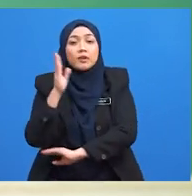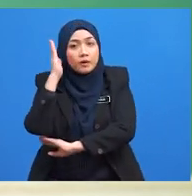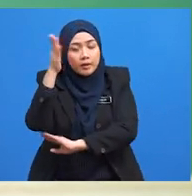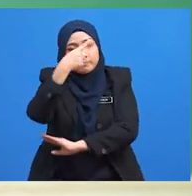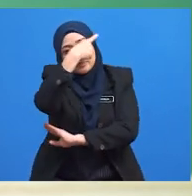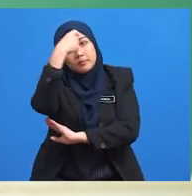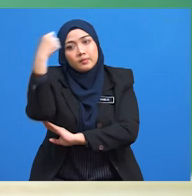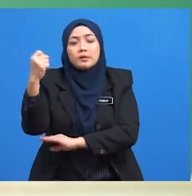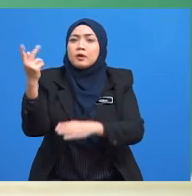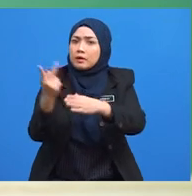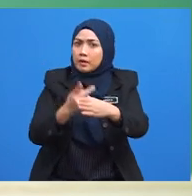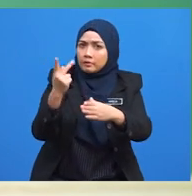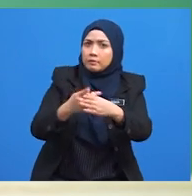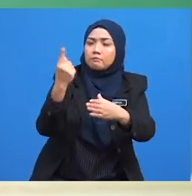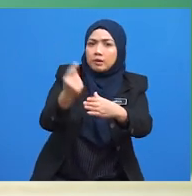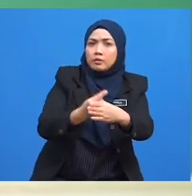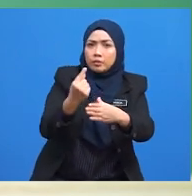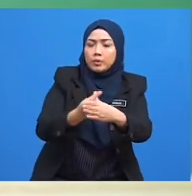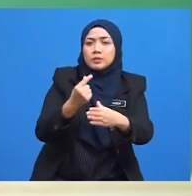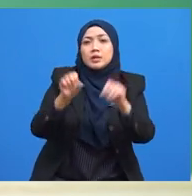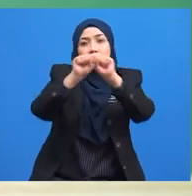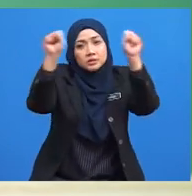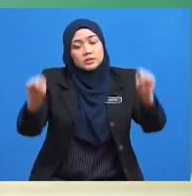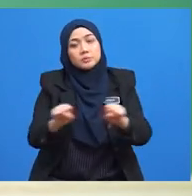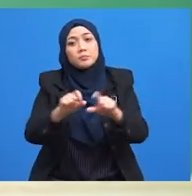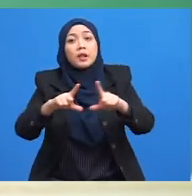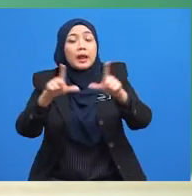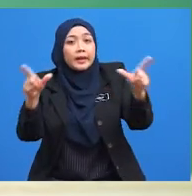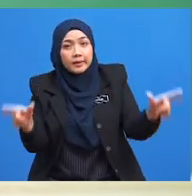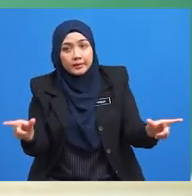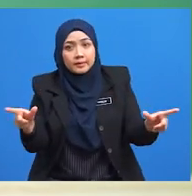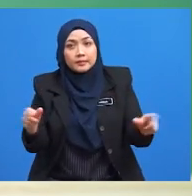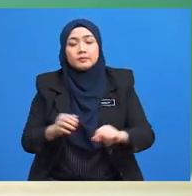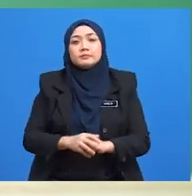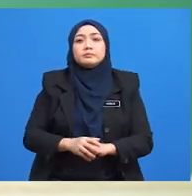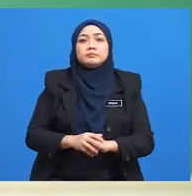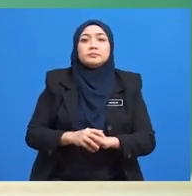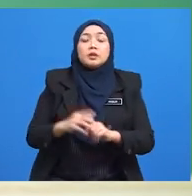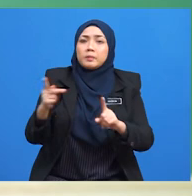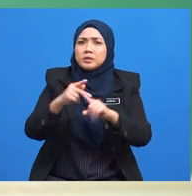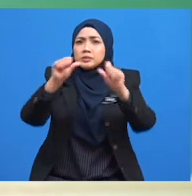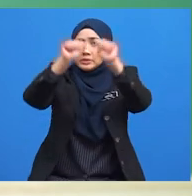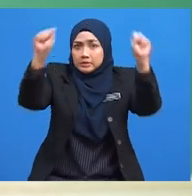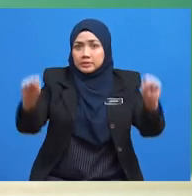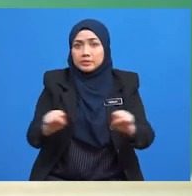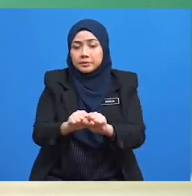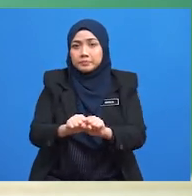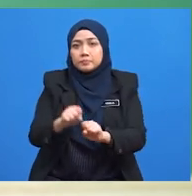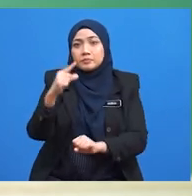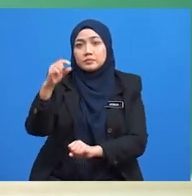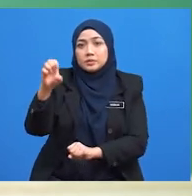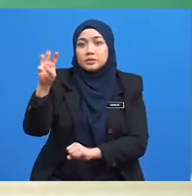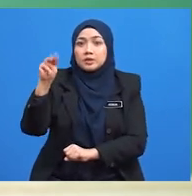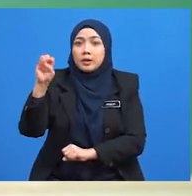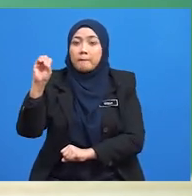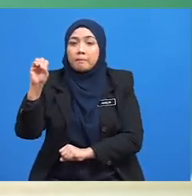menyebabkan gangguan ke atas sistem lain seperti sistem geomorfologi. Proses